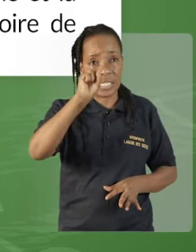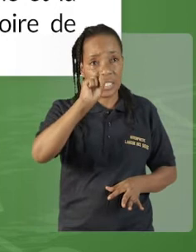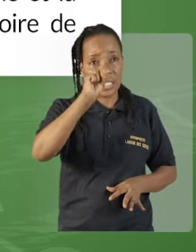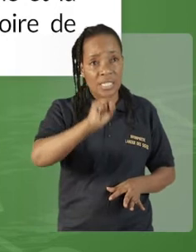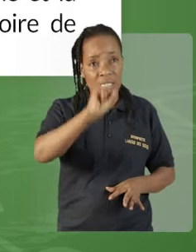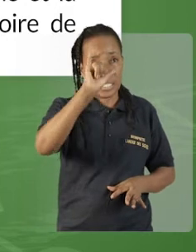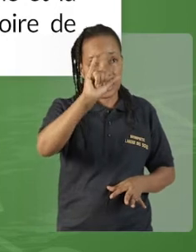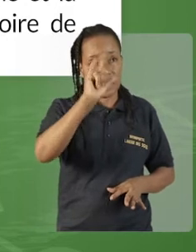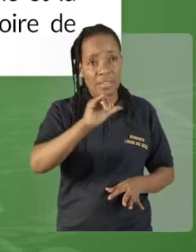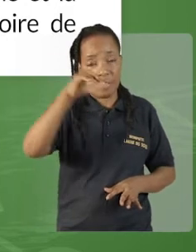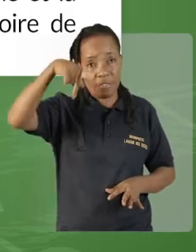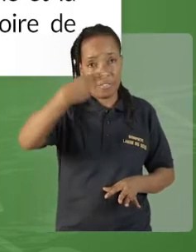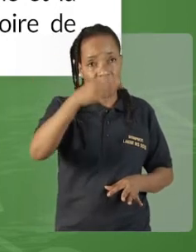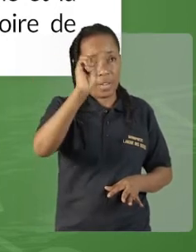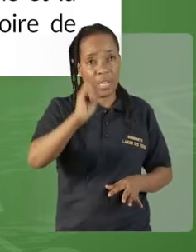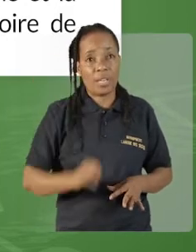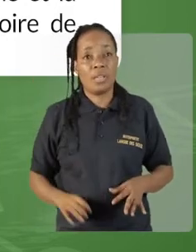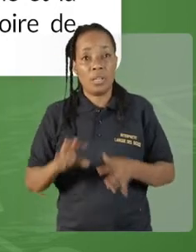d'Albert Camus.